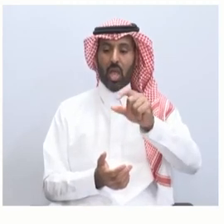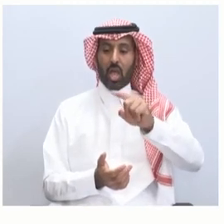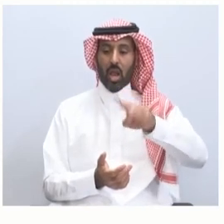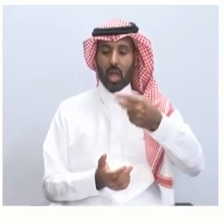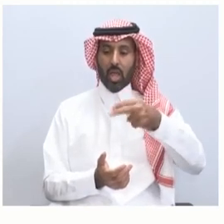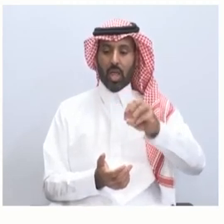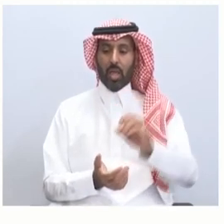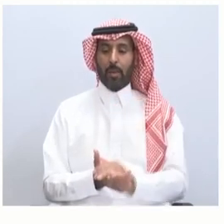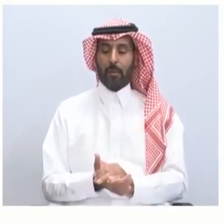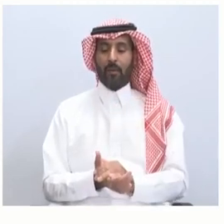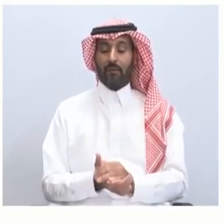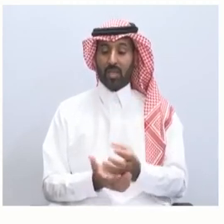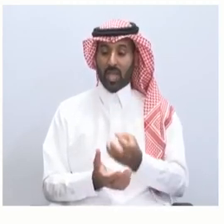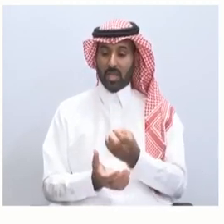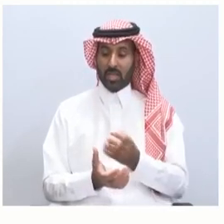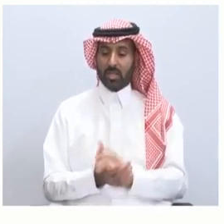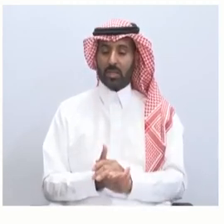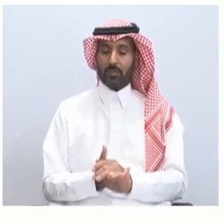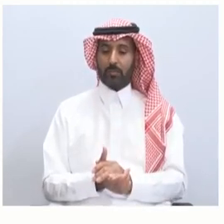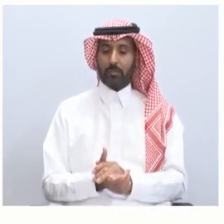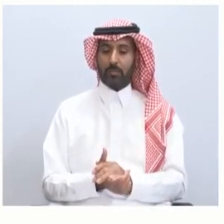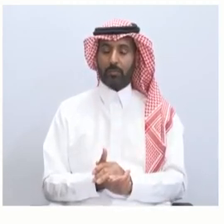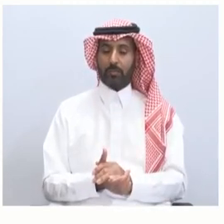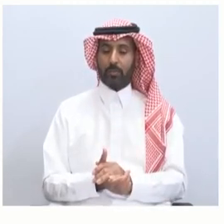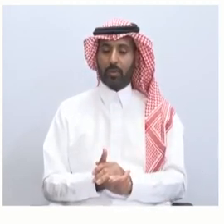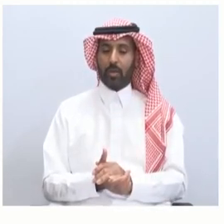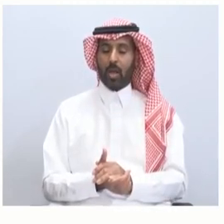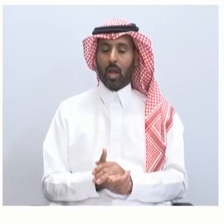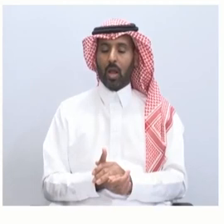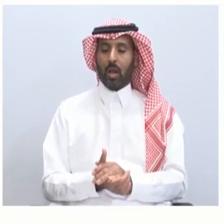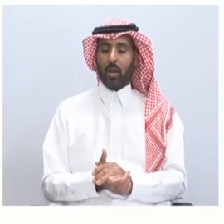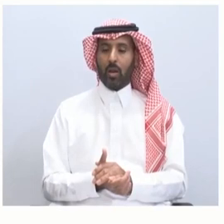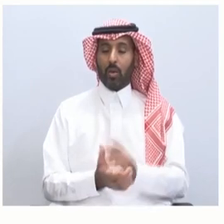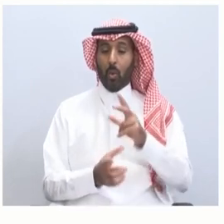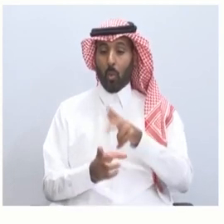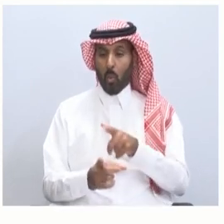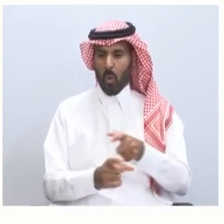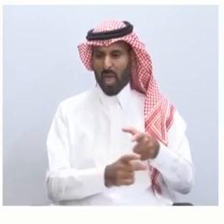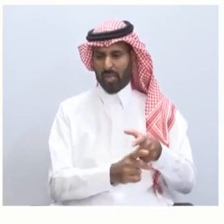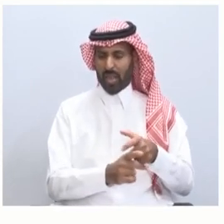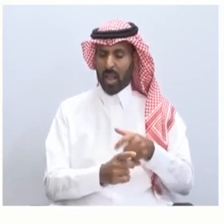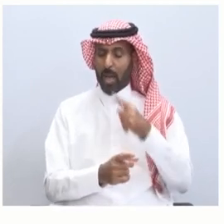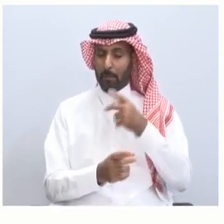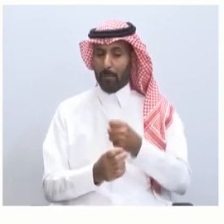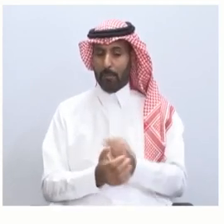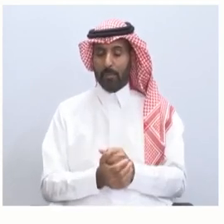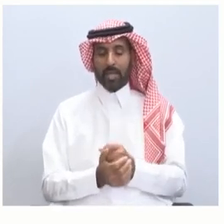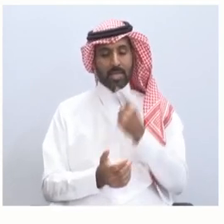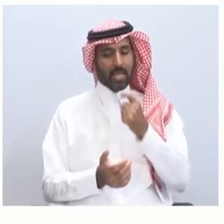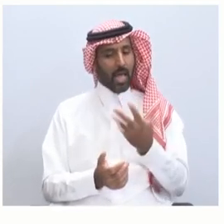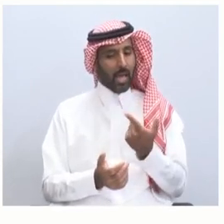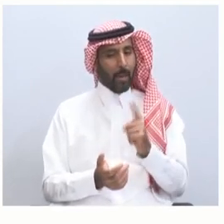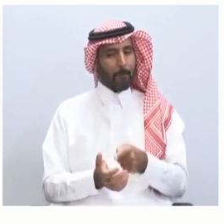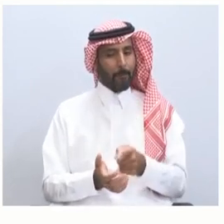الدرعيه في ايدي القوات المعتديه في تاريخ